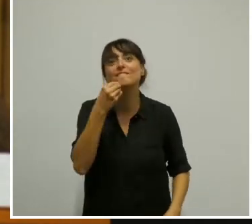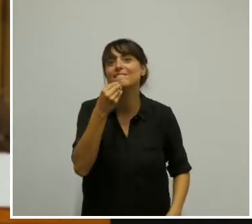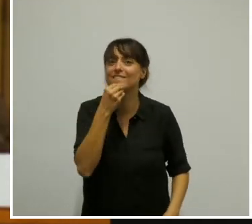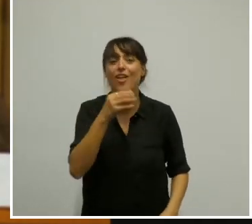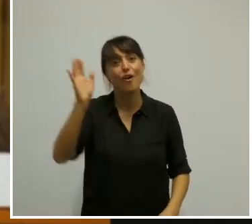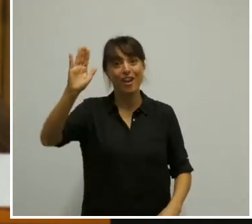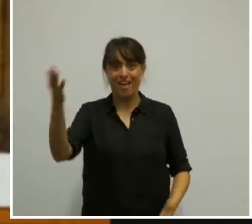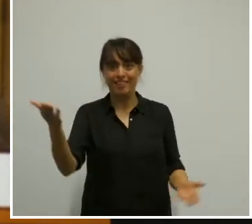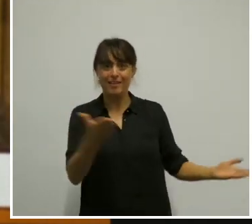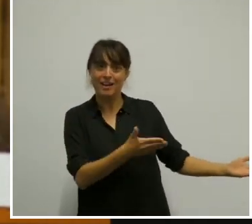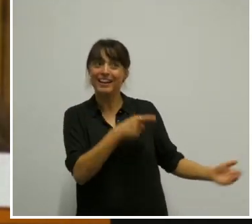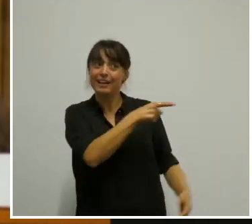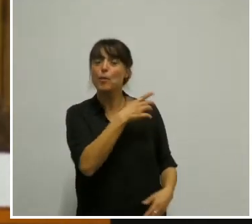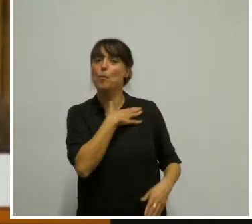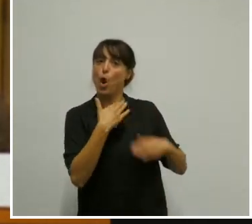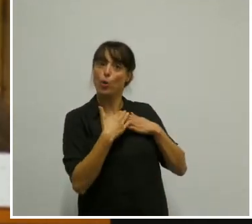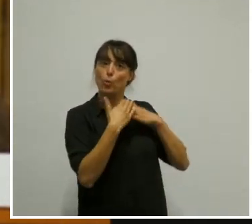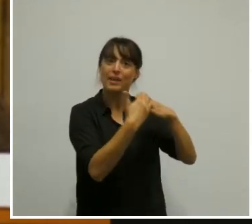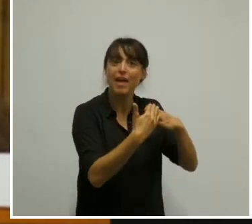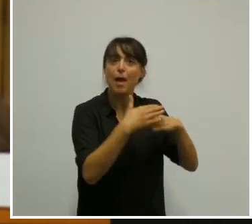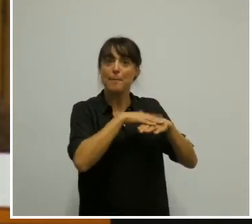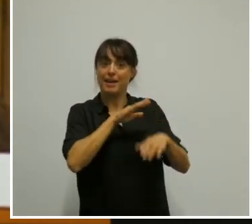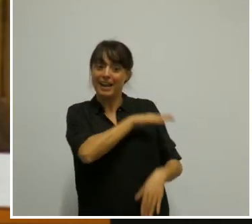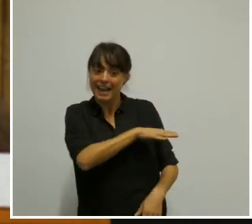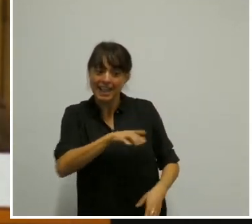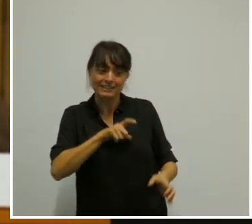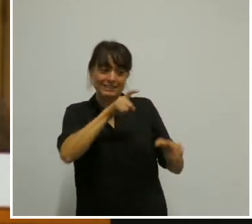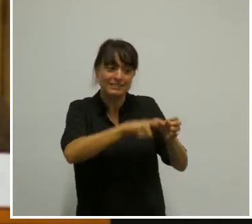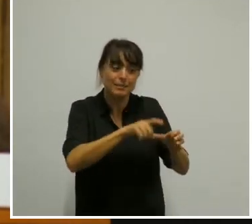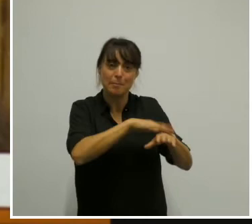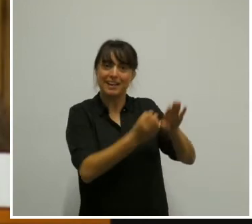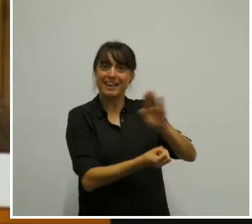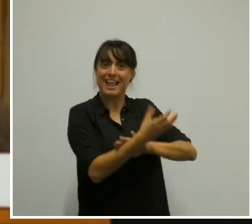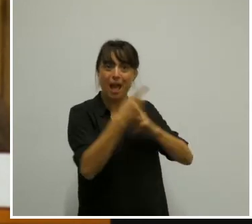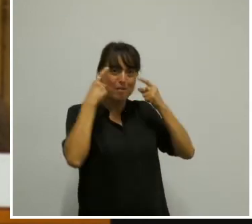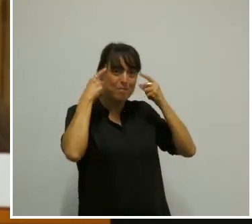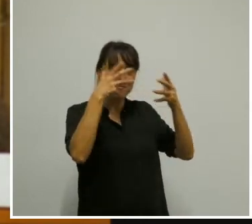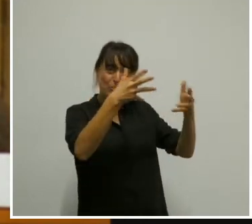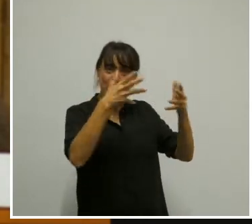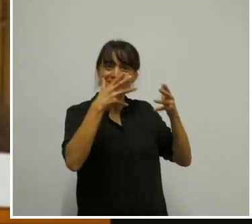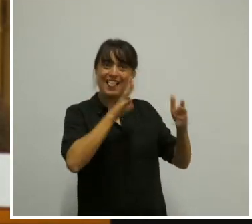Ens vol convidar a participar en les decisions dels barris. On?